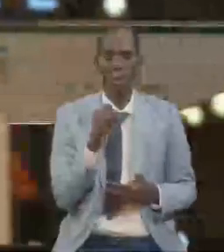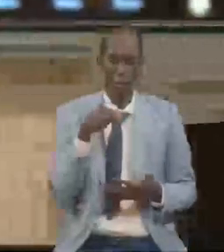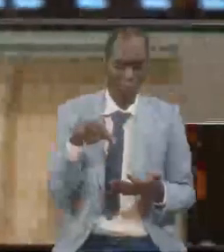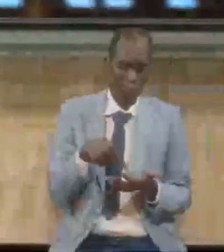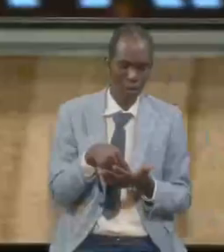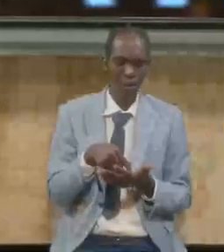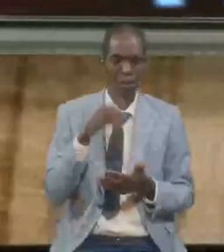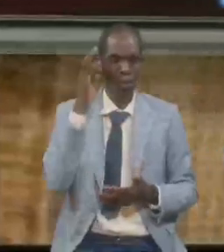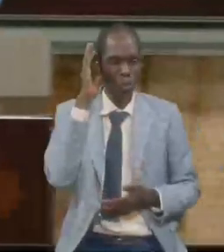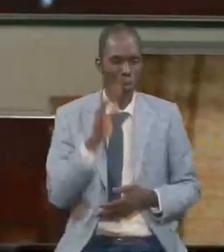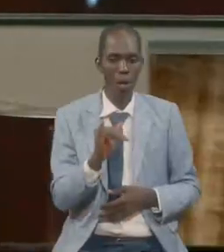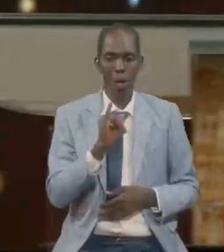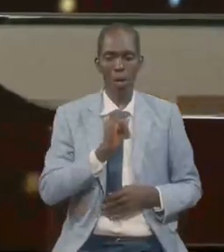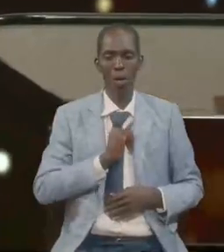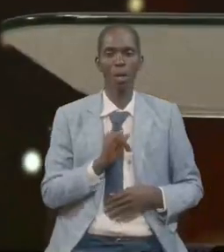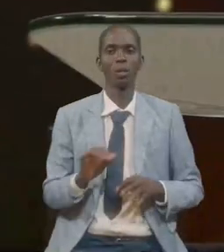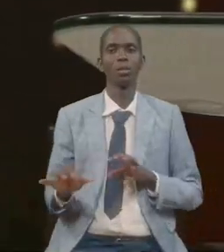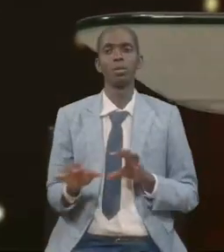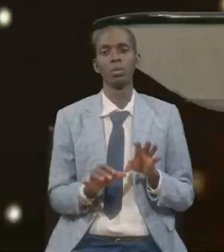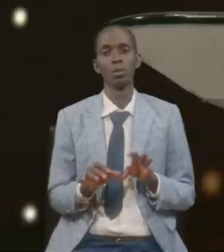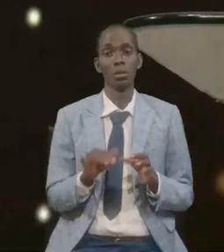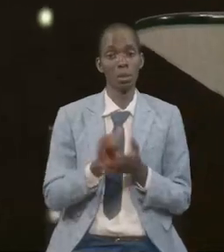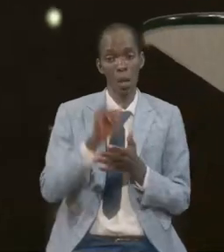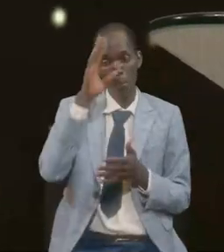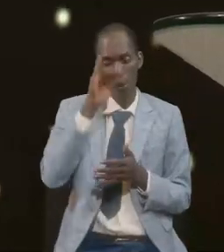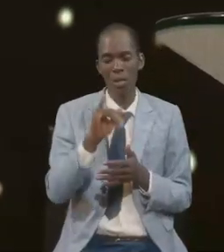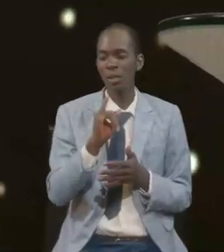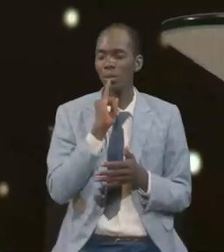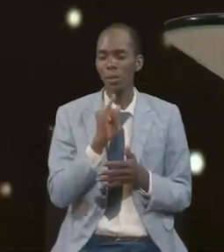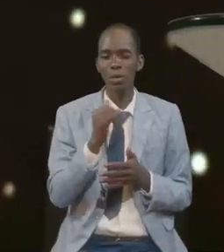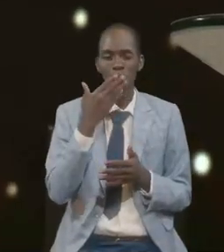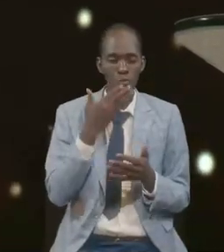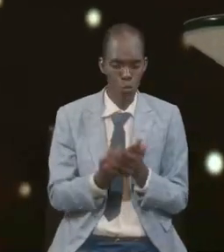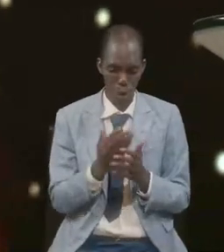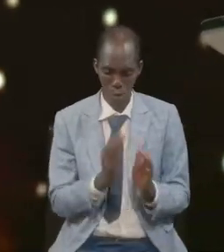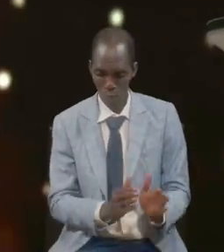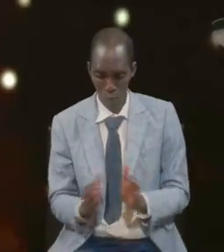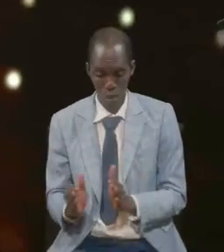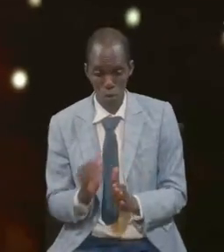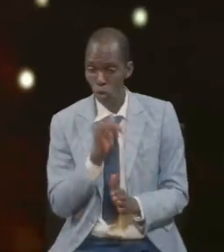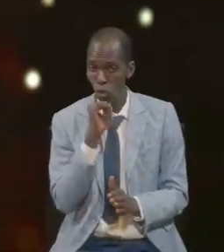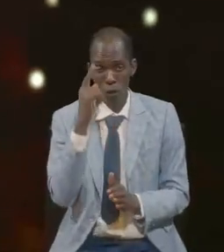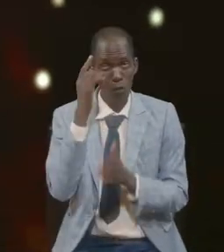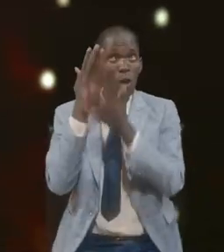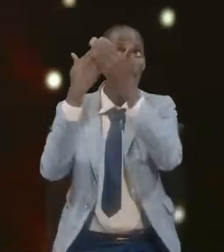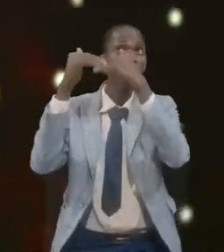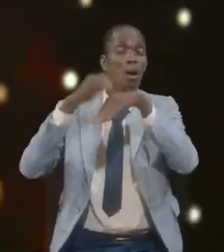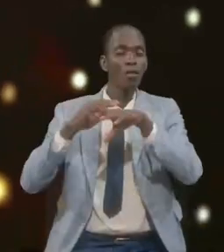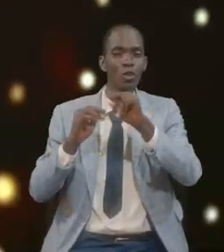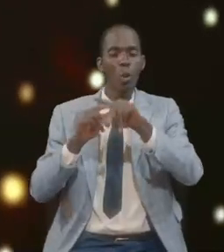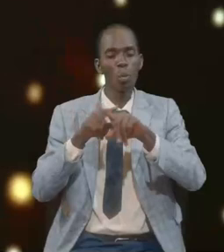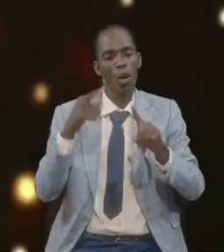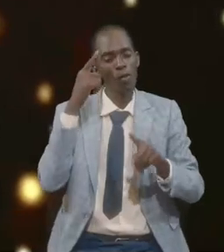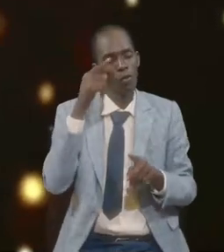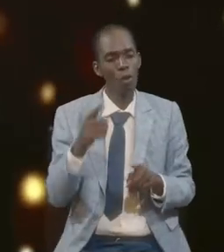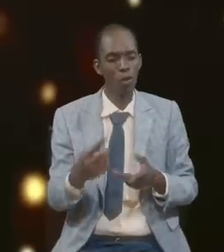voici, dit-il, ce que je ferai, c'est un homme de planification. Il ne planifie pas pour le ciel, mais il